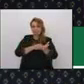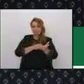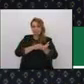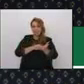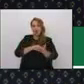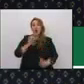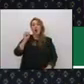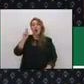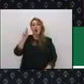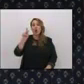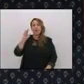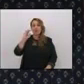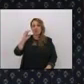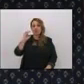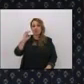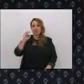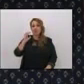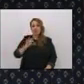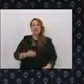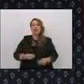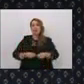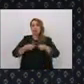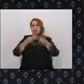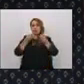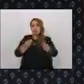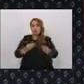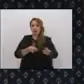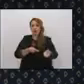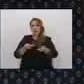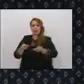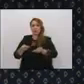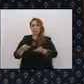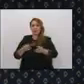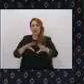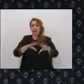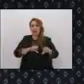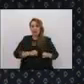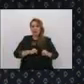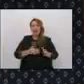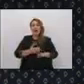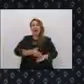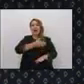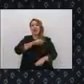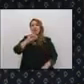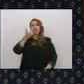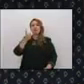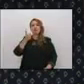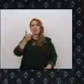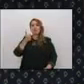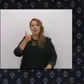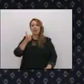الترقية والتسيير العقاريين والمستلمة أو الموضوعة حيز الاستغلال قبل الفاتح من